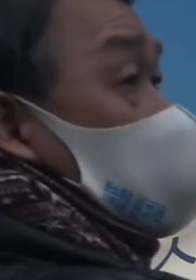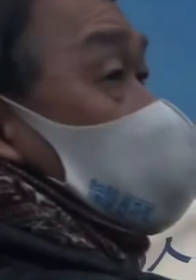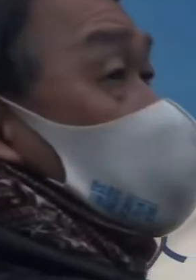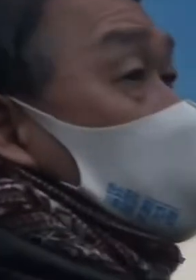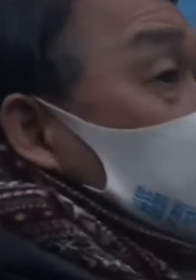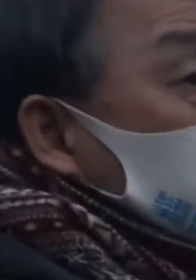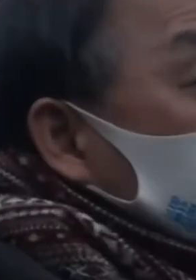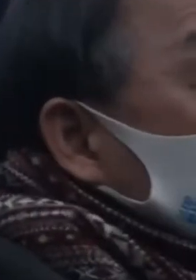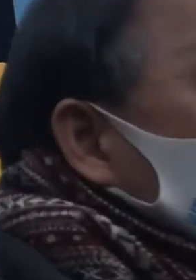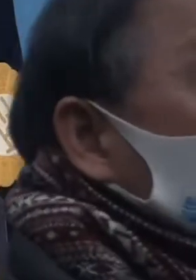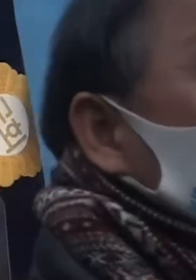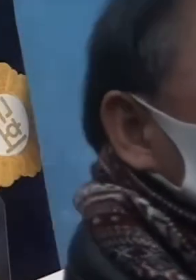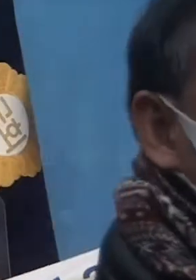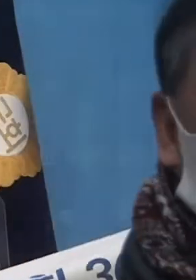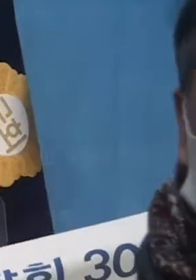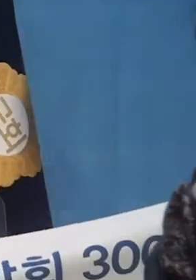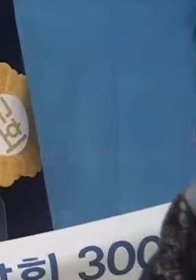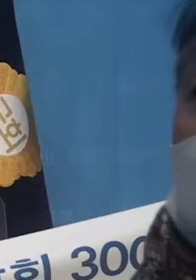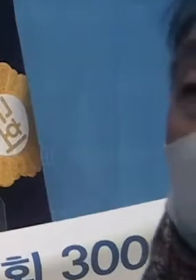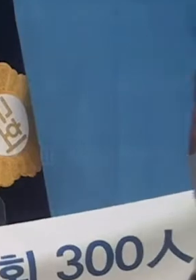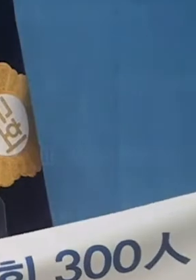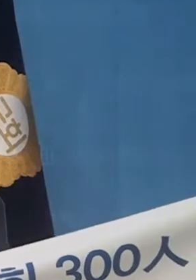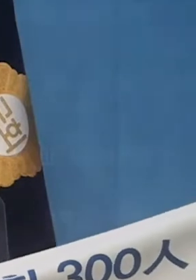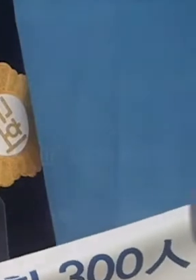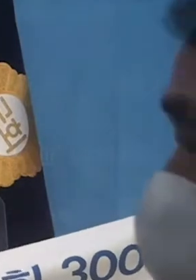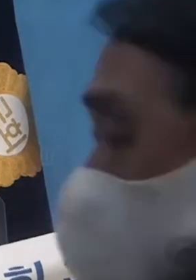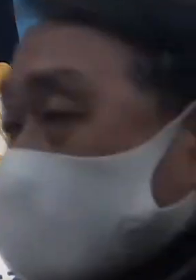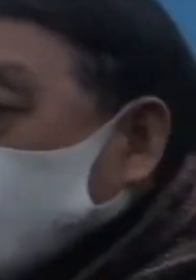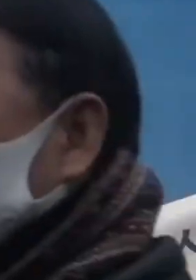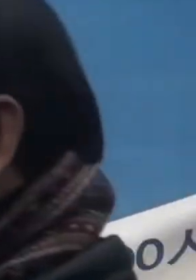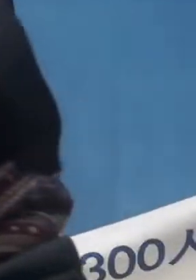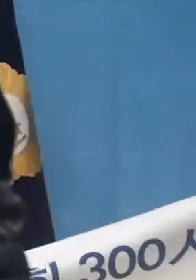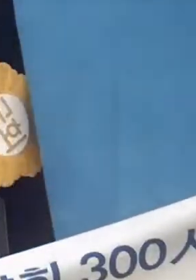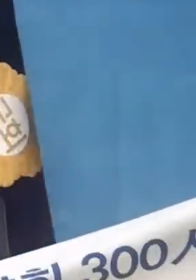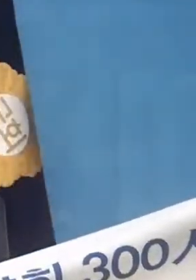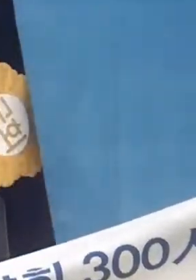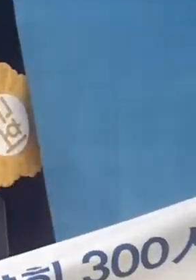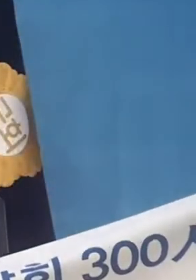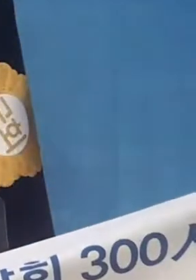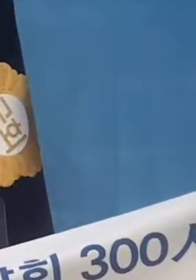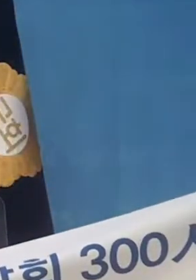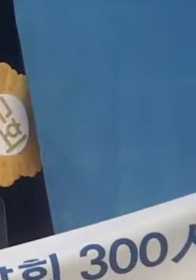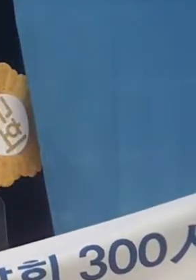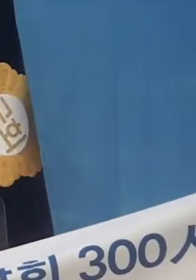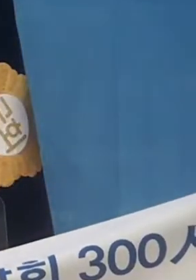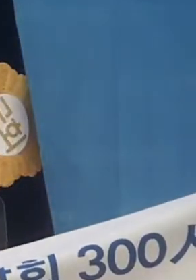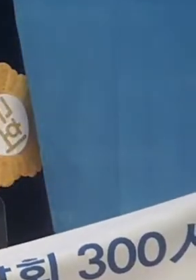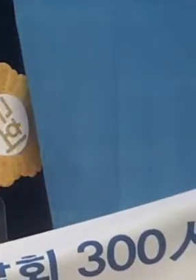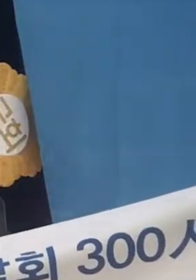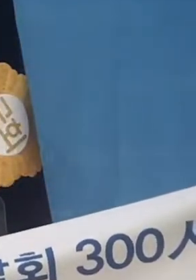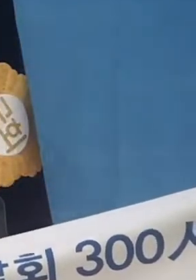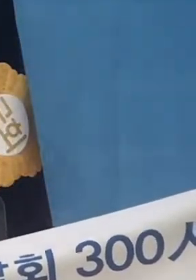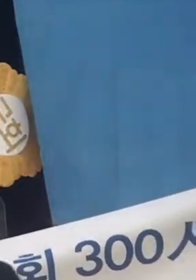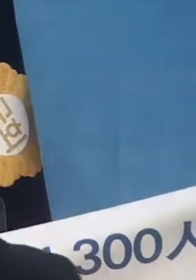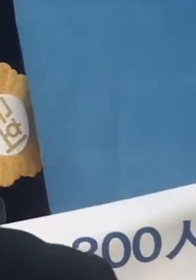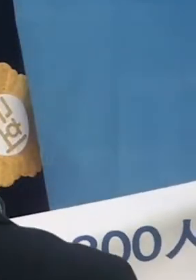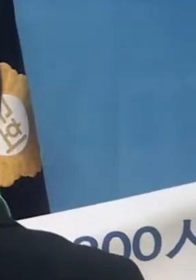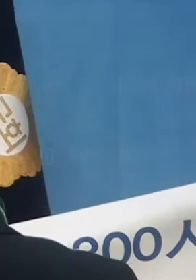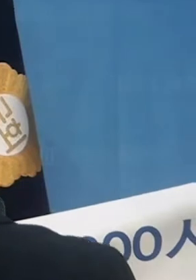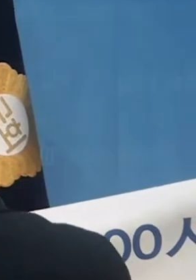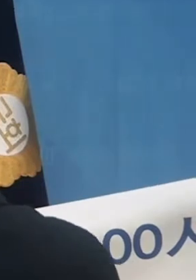두 분도 하시는데요? 두 분이 하셨어요. 두 목사님, 두분 하지 않았어요? 몇